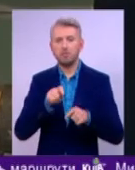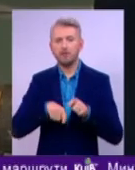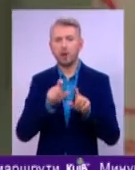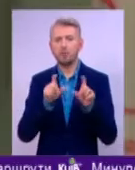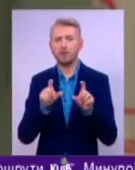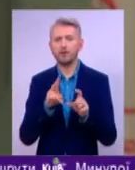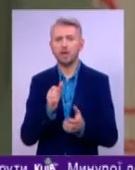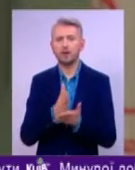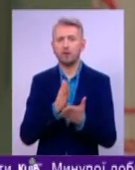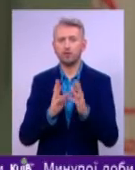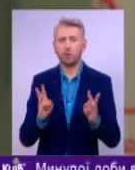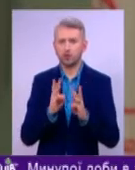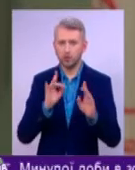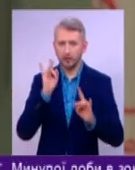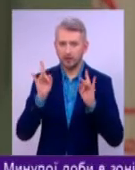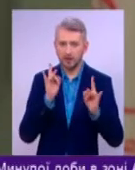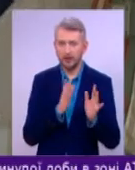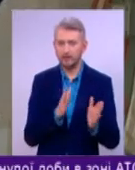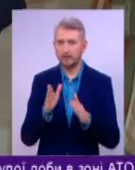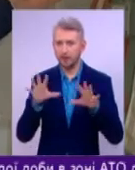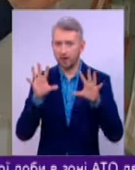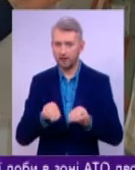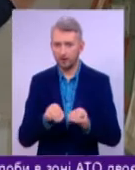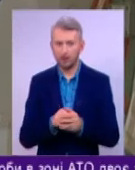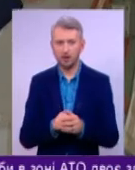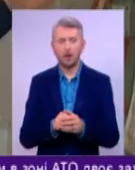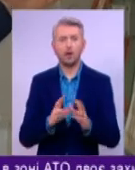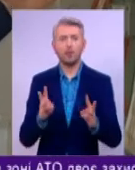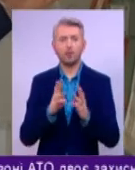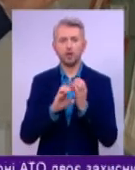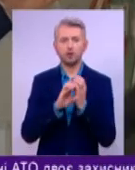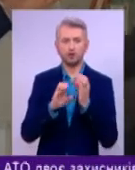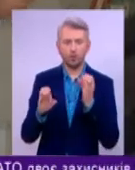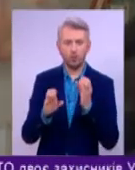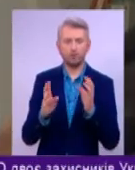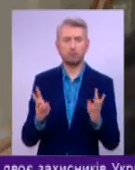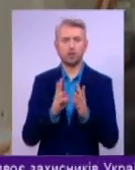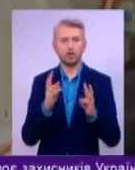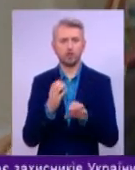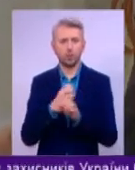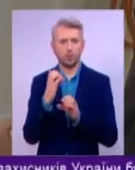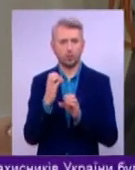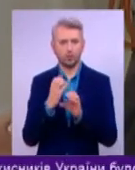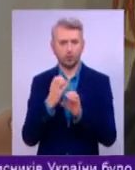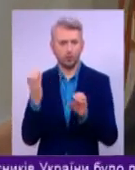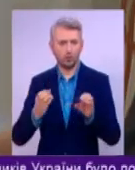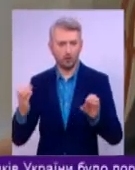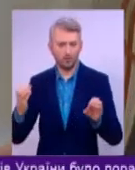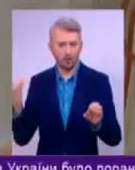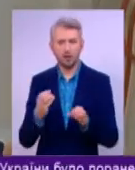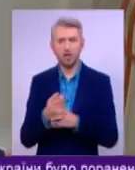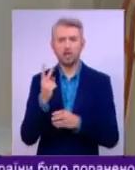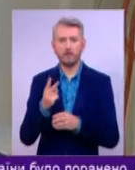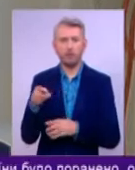наявність пожежної сигналізації та систем гасіння. Пожежним стволом, пожежними рукавами, двома вогнегасниками